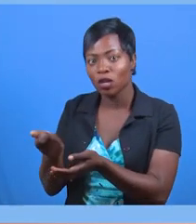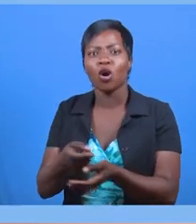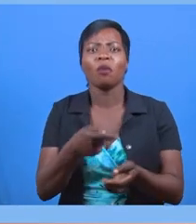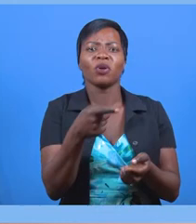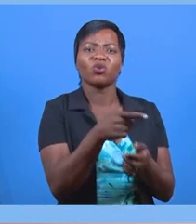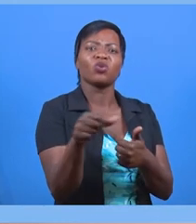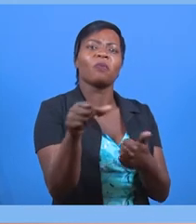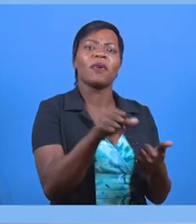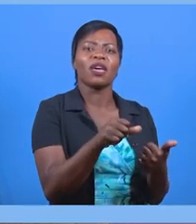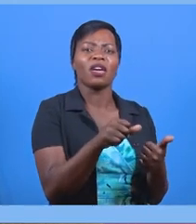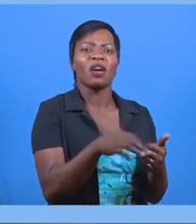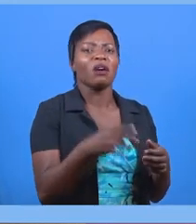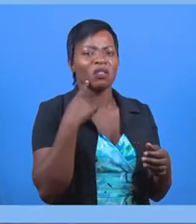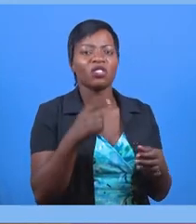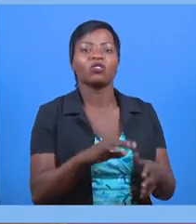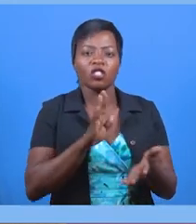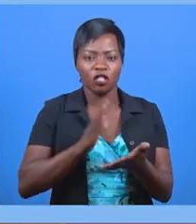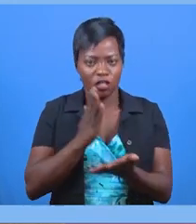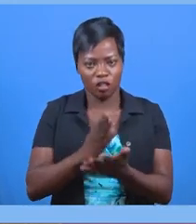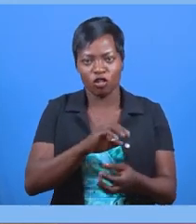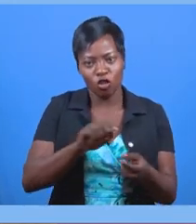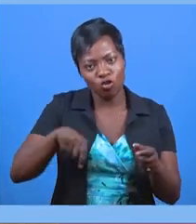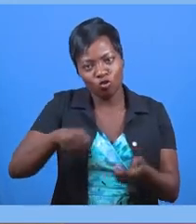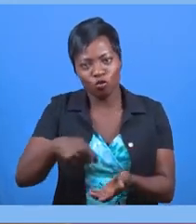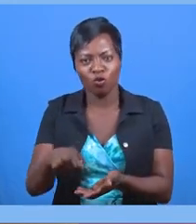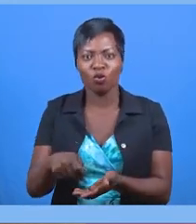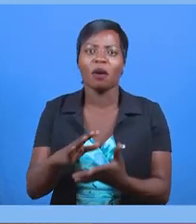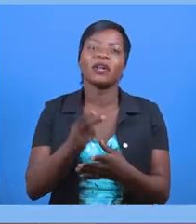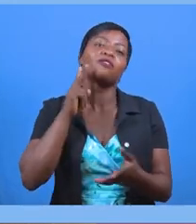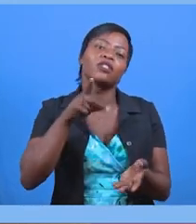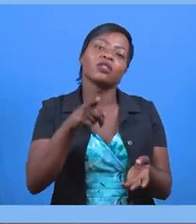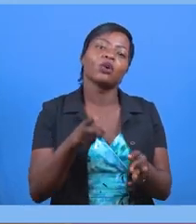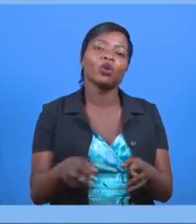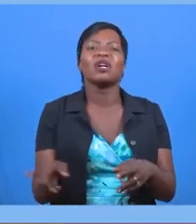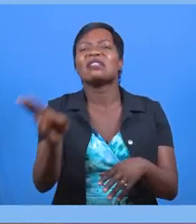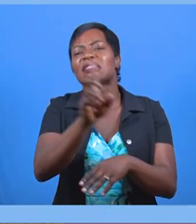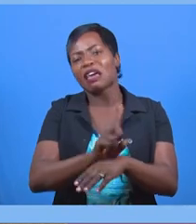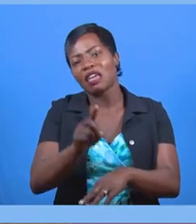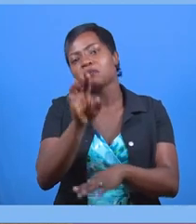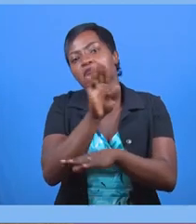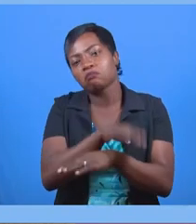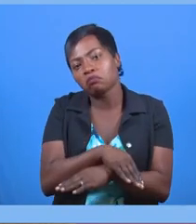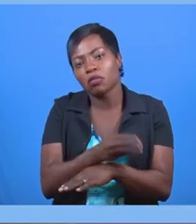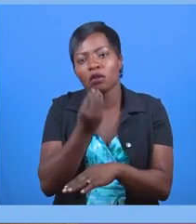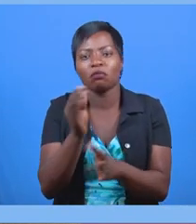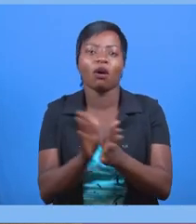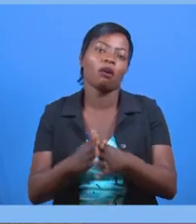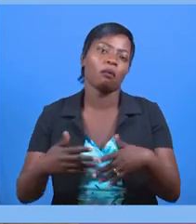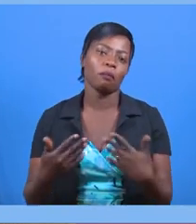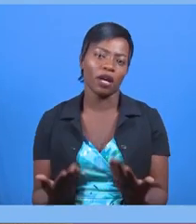nenzara. Pavacha zodzoka, vochozvitanga kuzobika manje ndopavakuchitanga kudyiwa. Saka tiri kuona kuti zviri kuunza